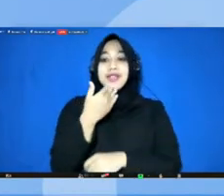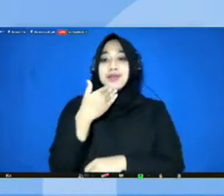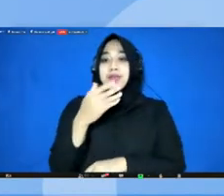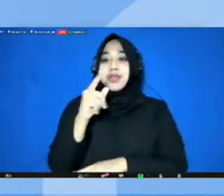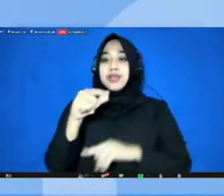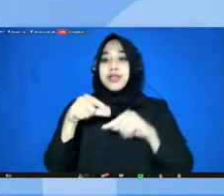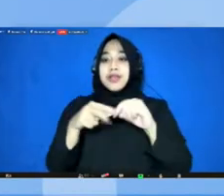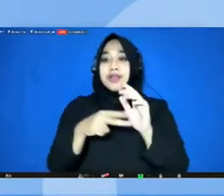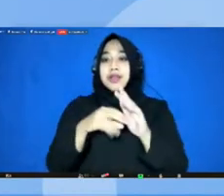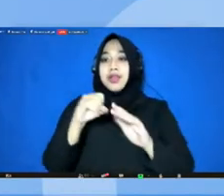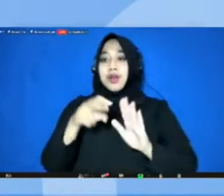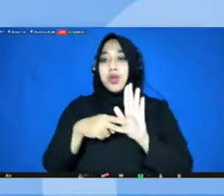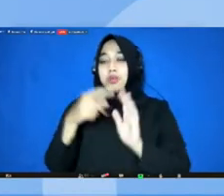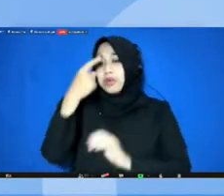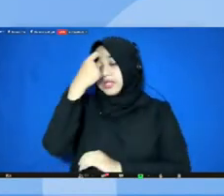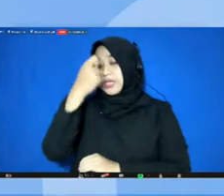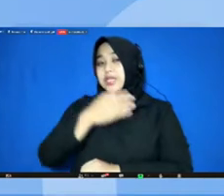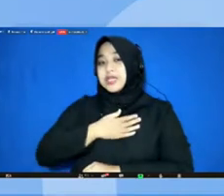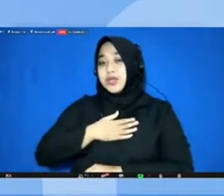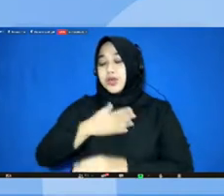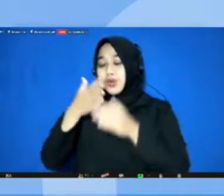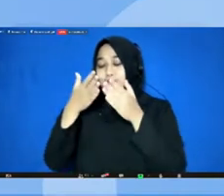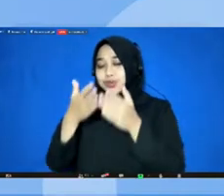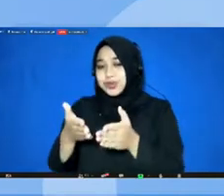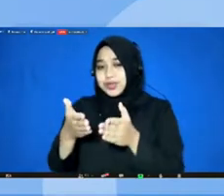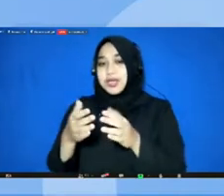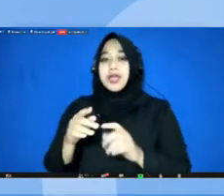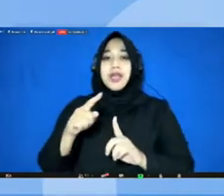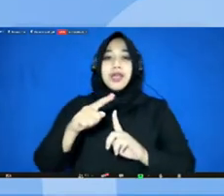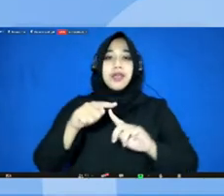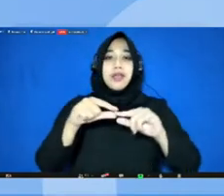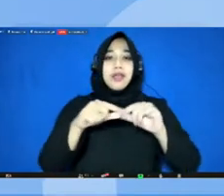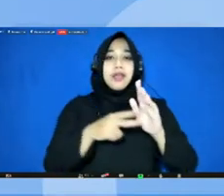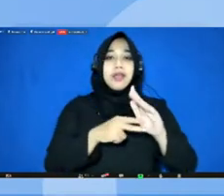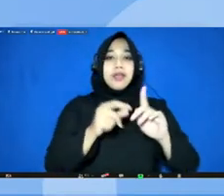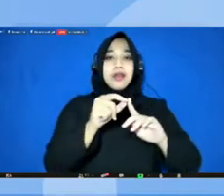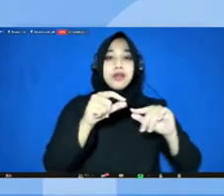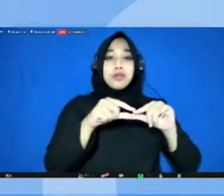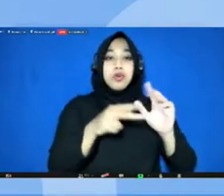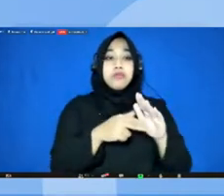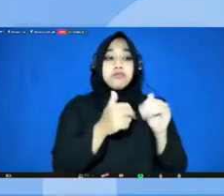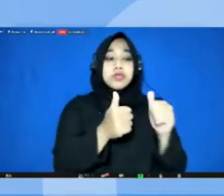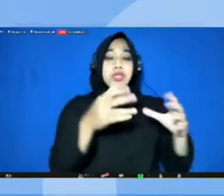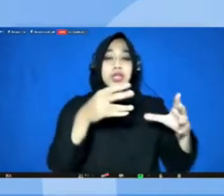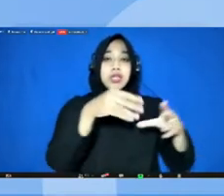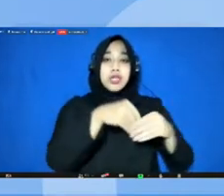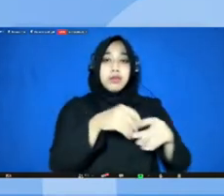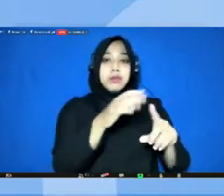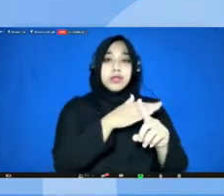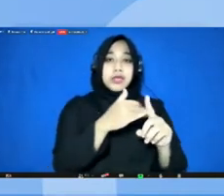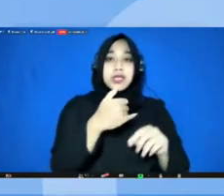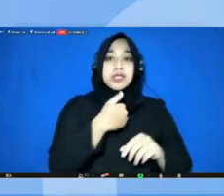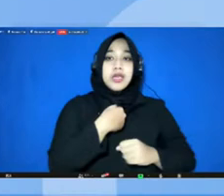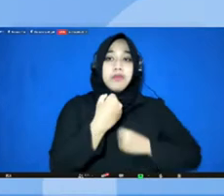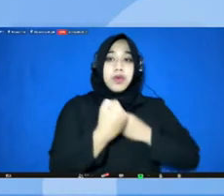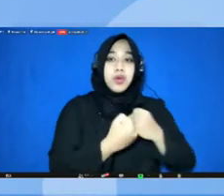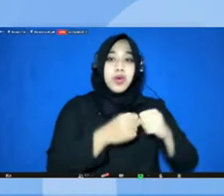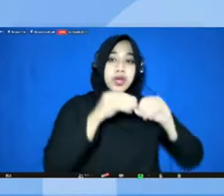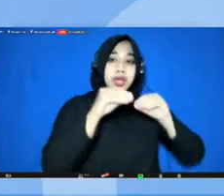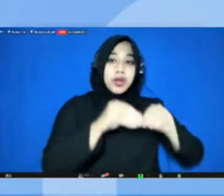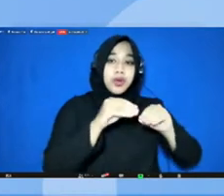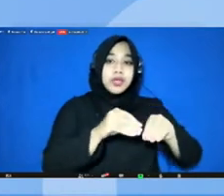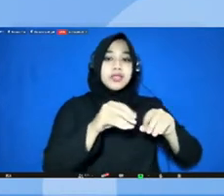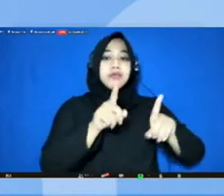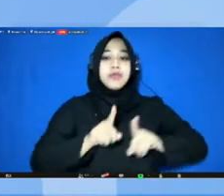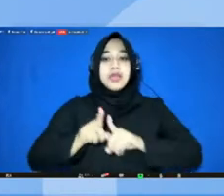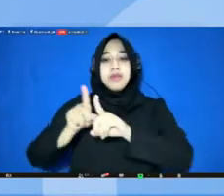sudah memberikan kepercayaan kepada saya, khususnya Transpuan bisa diterima oleh masyarakat ketika saya melakukan edukasi dan penjangkauan serta pendampingan